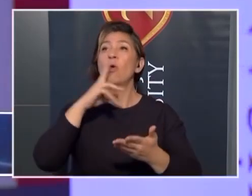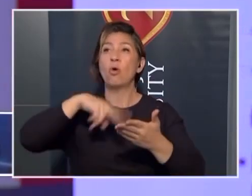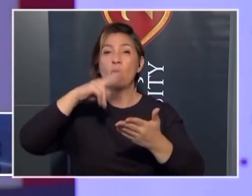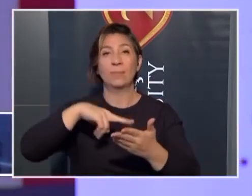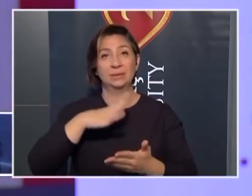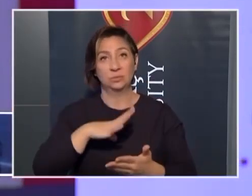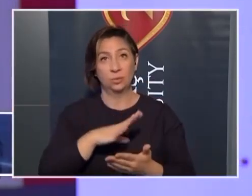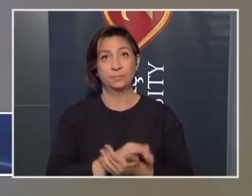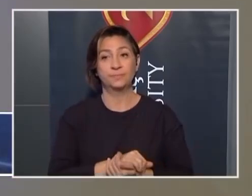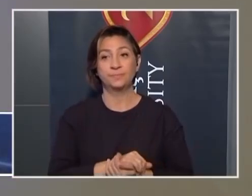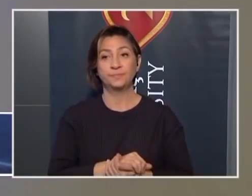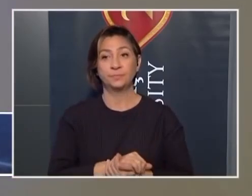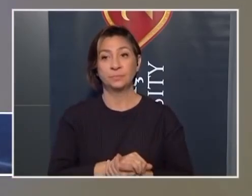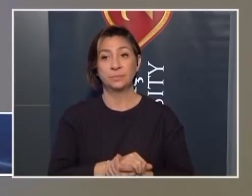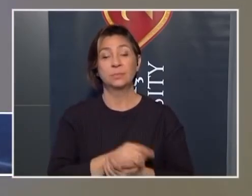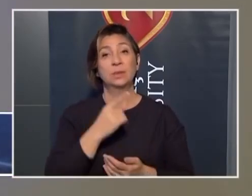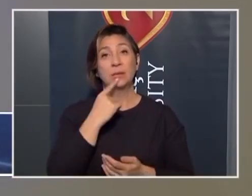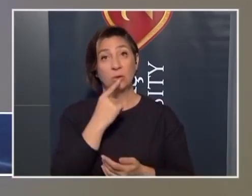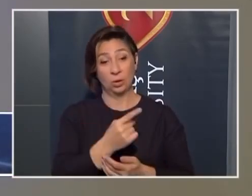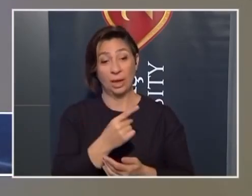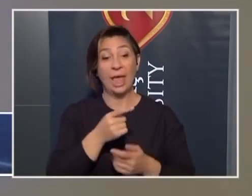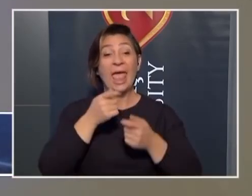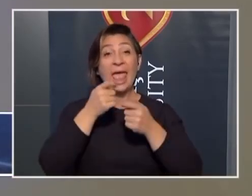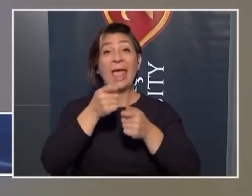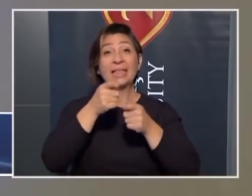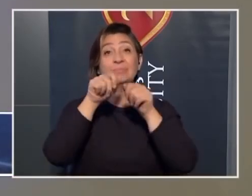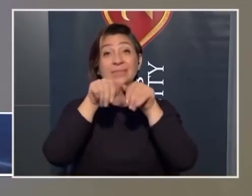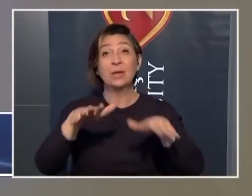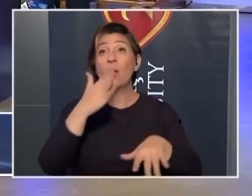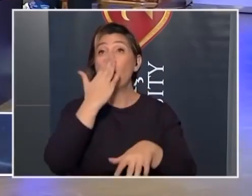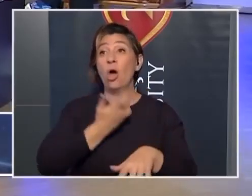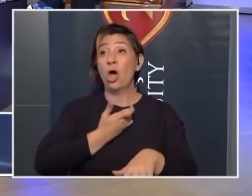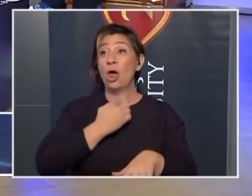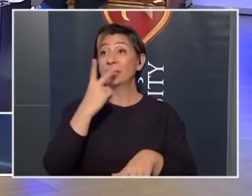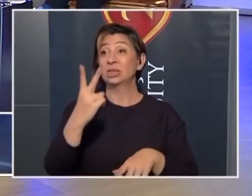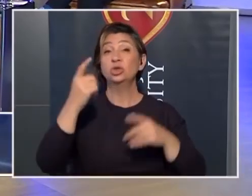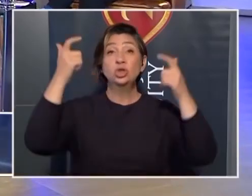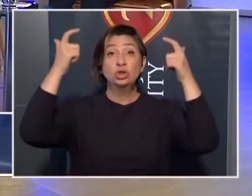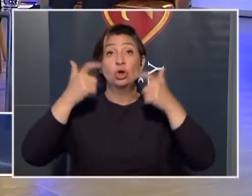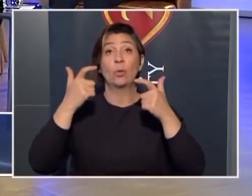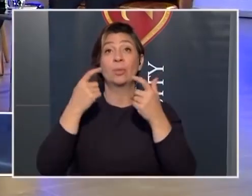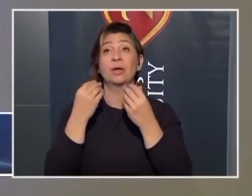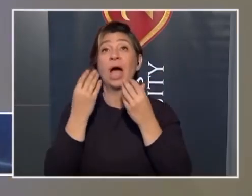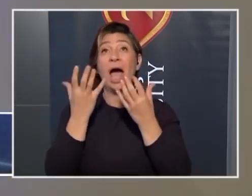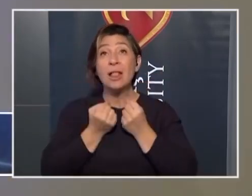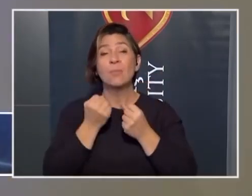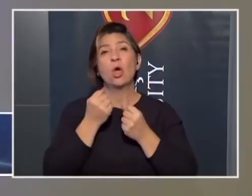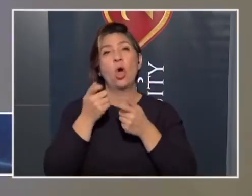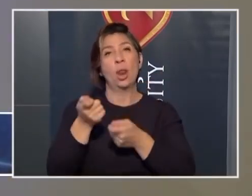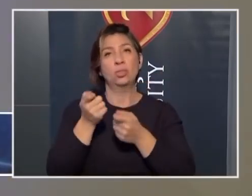istiyorum. Diyor ki eğitim sistemi öğrencilere sorumluluk almayı